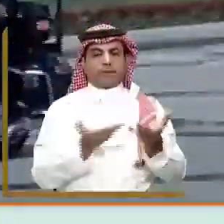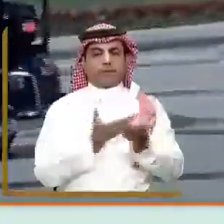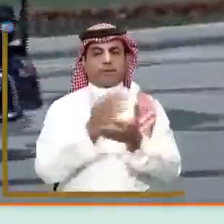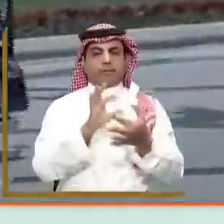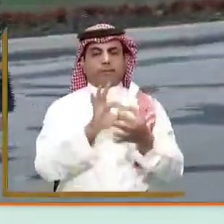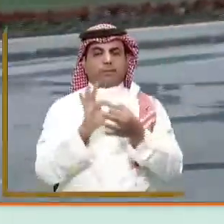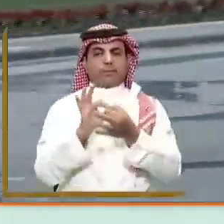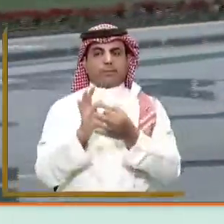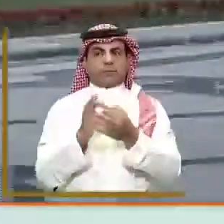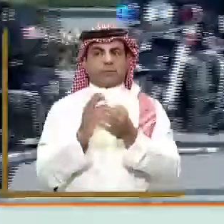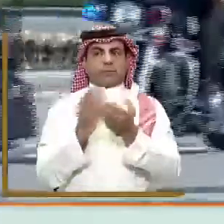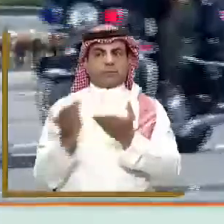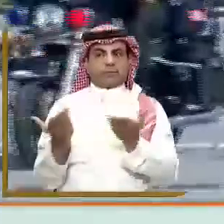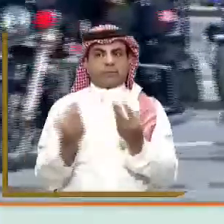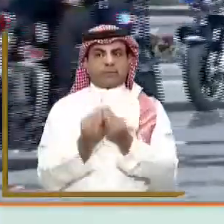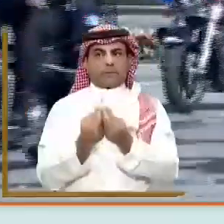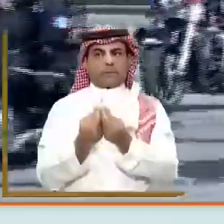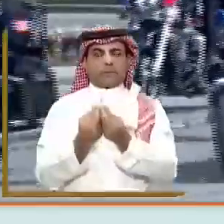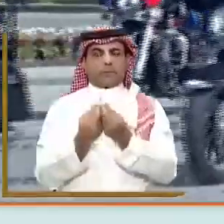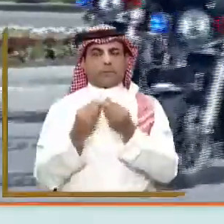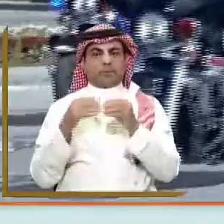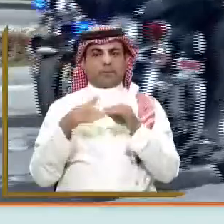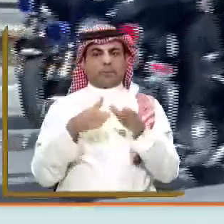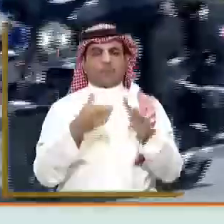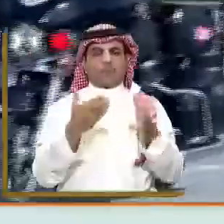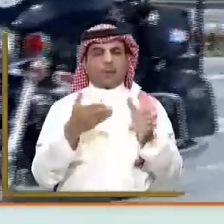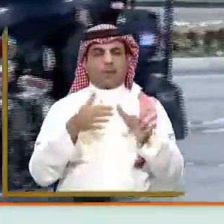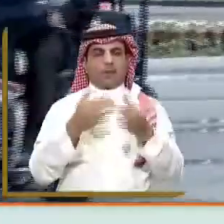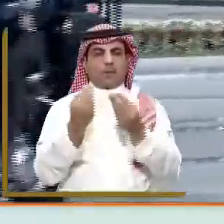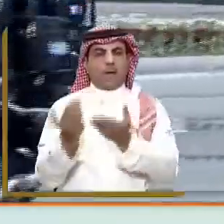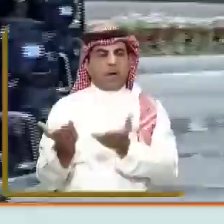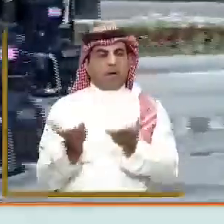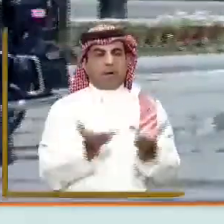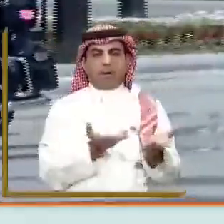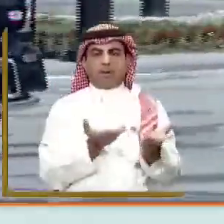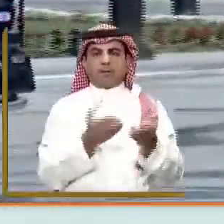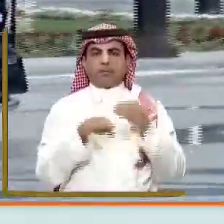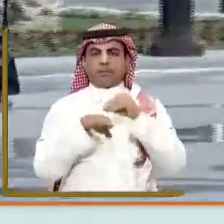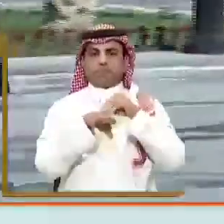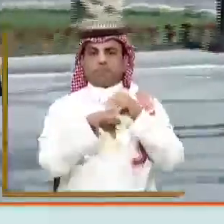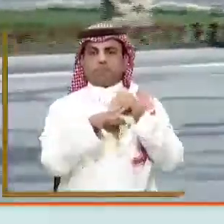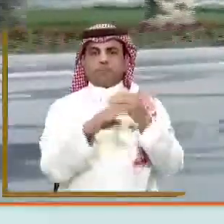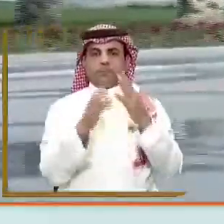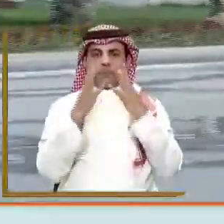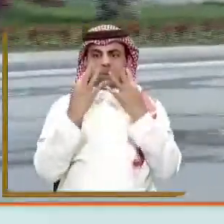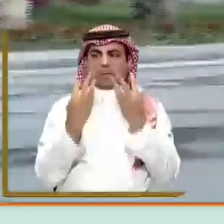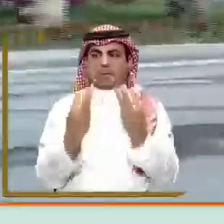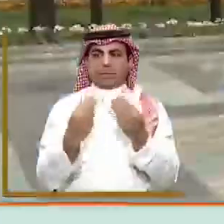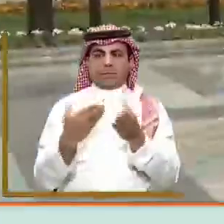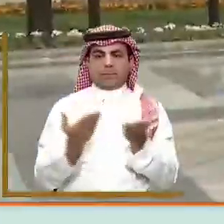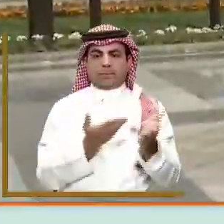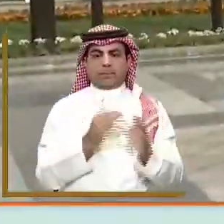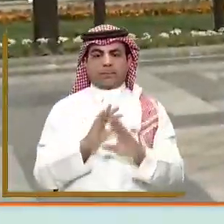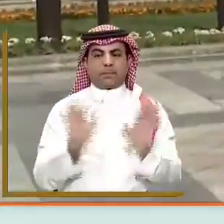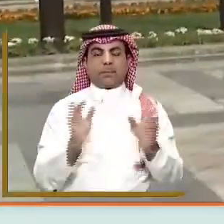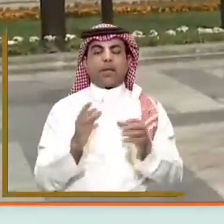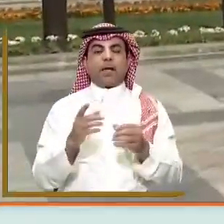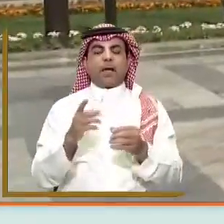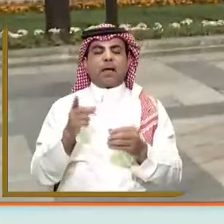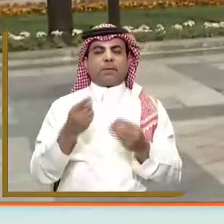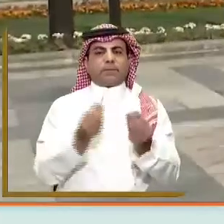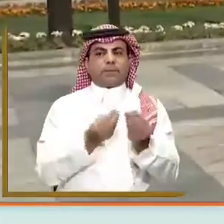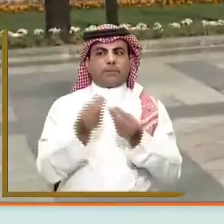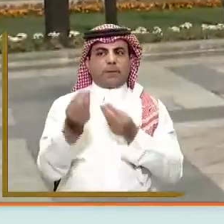أوتشا، وقد أجريت لدولته مراسم استقبال رسمية. بعد ذلك عقد سمو ولي العهد ودولة رئيس وزراء تايلاند